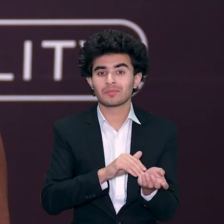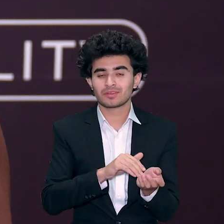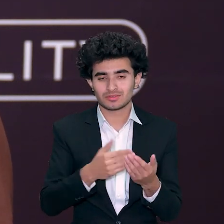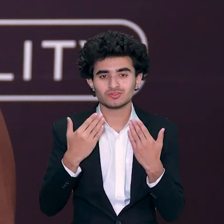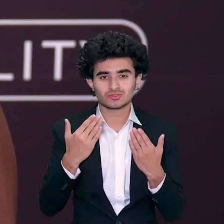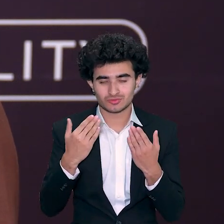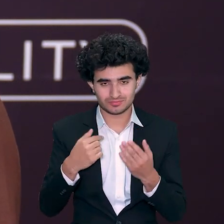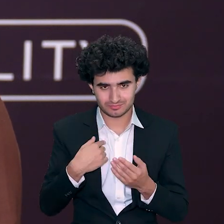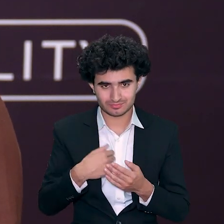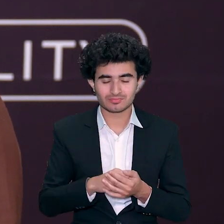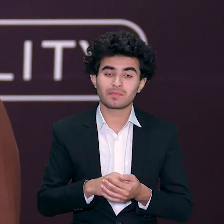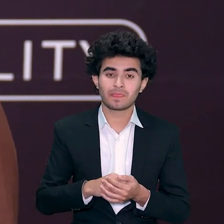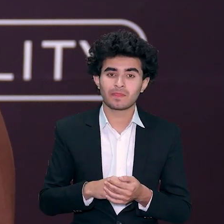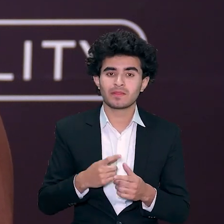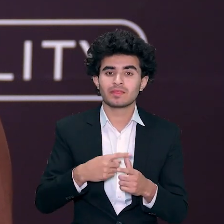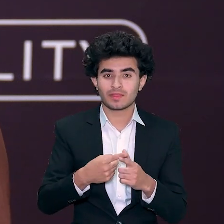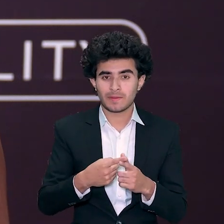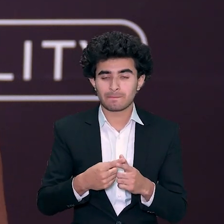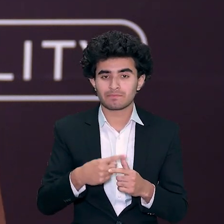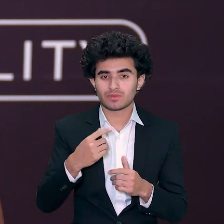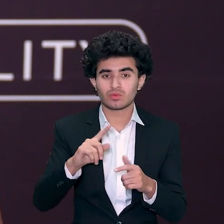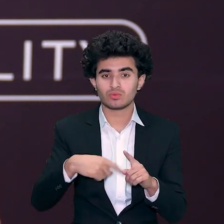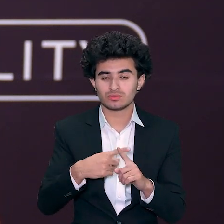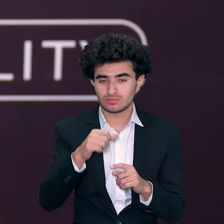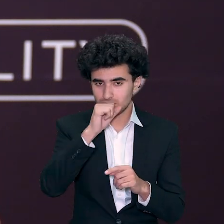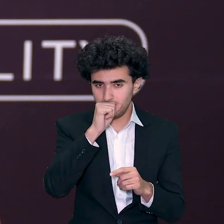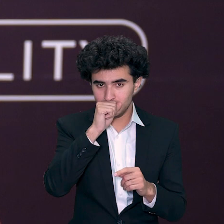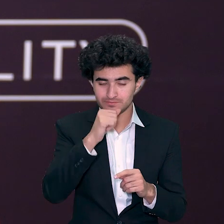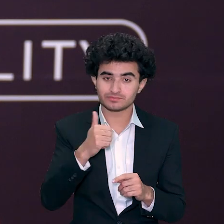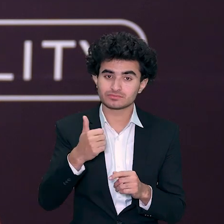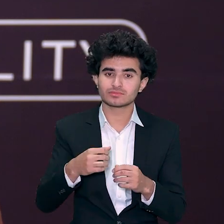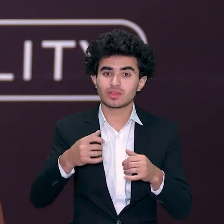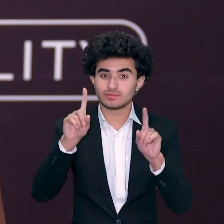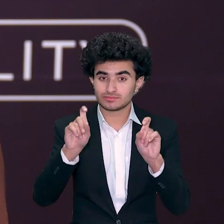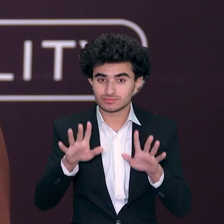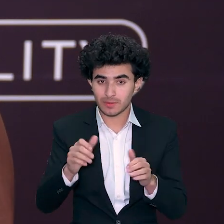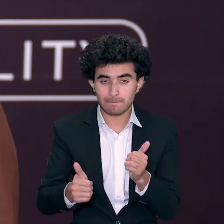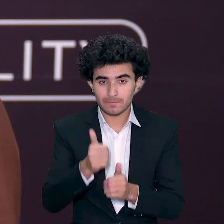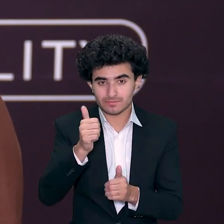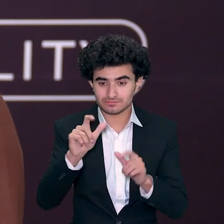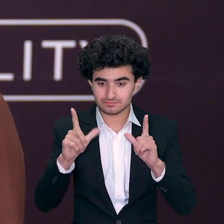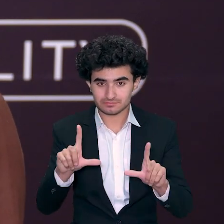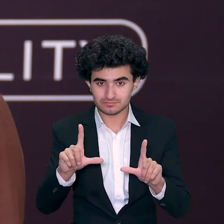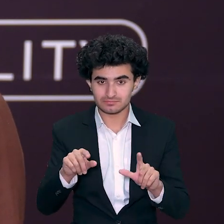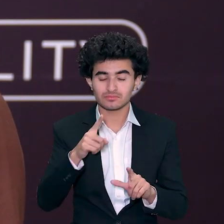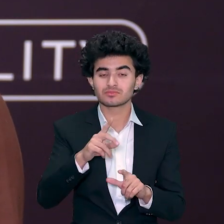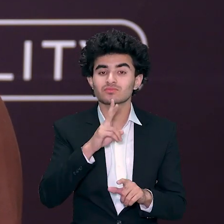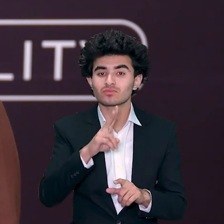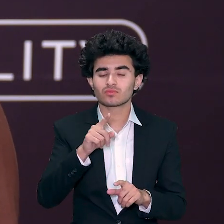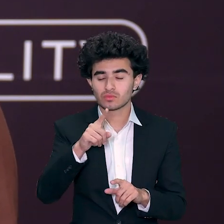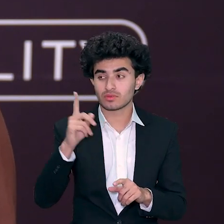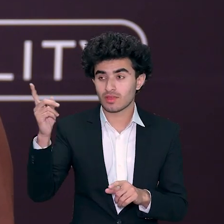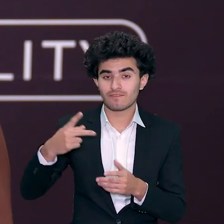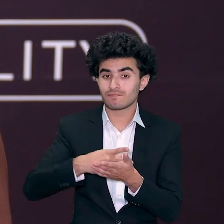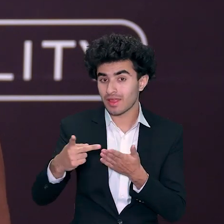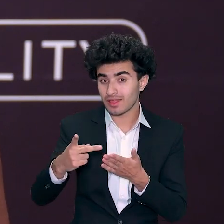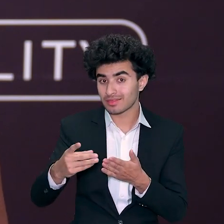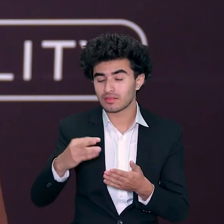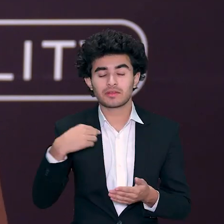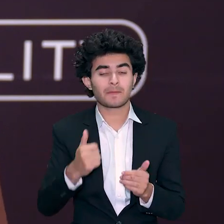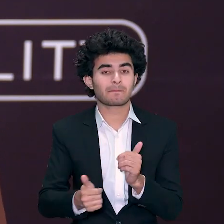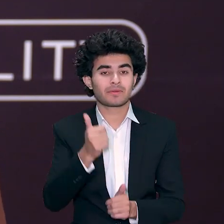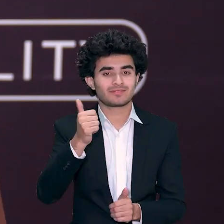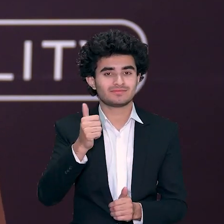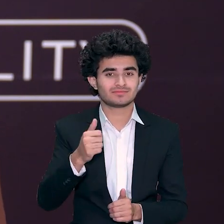میں 3rd ڈویژن پاس۔ تو پھر میری مدر کہتی ہے اچھا میں نے تمہیں نہیں کہا تھا کہ تمہارا آرٹ اتنا اچھا ہے، تم آرٹس میں آؤ،